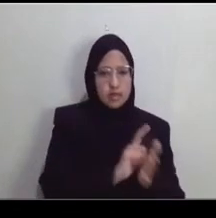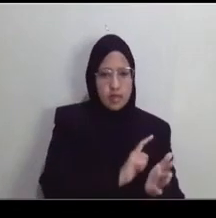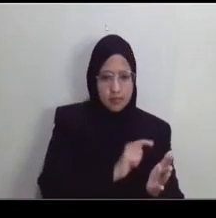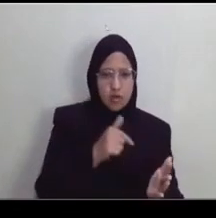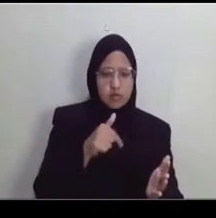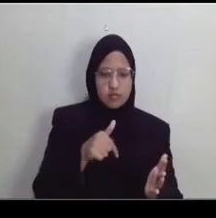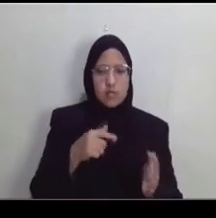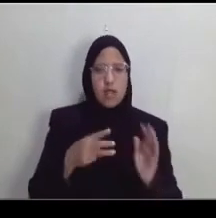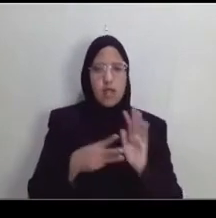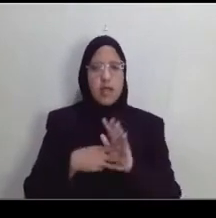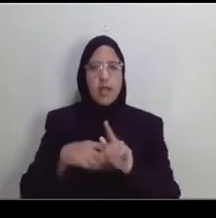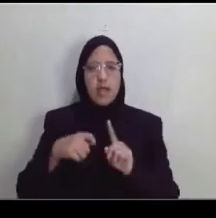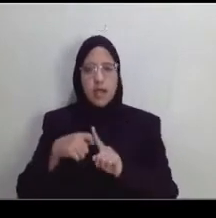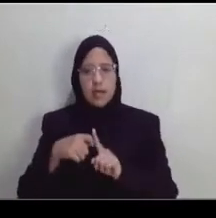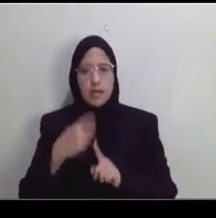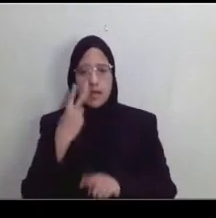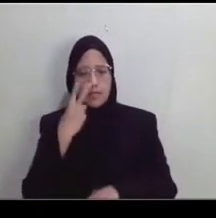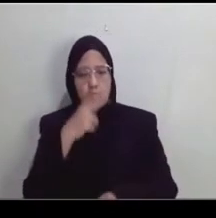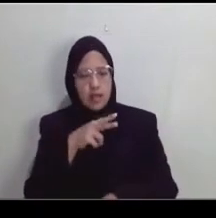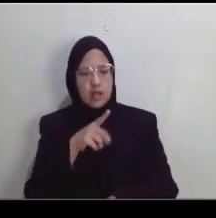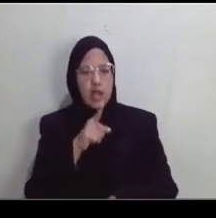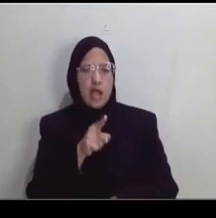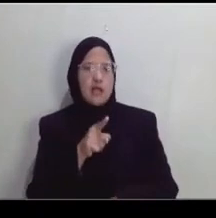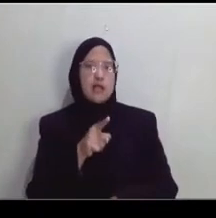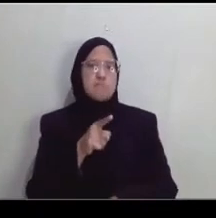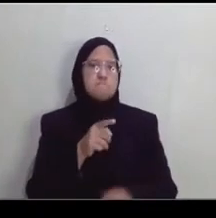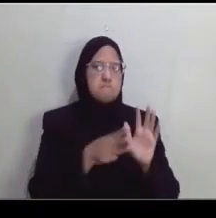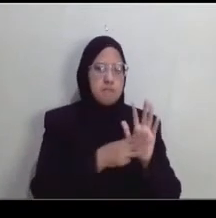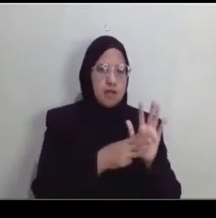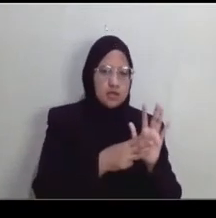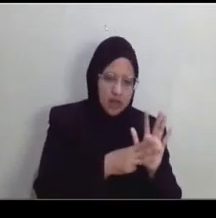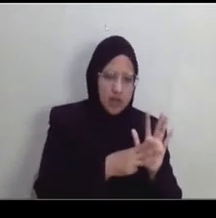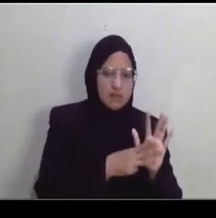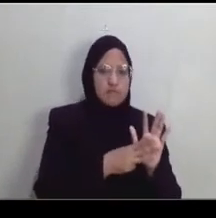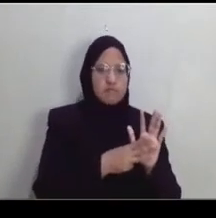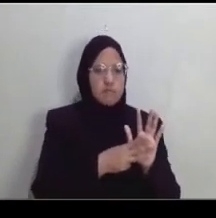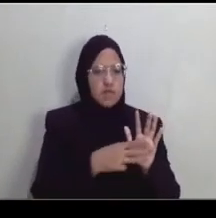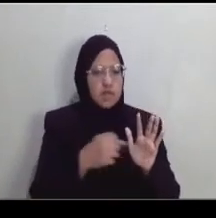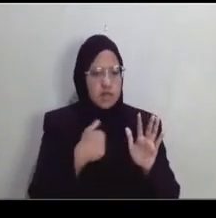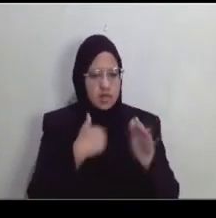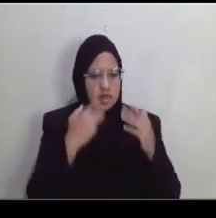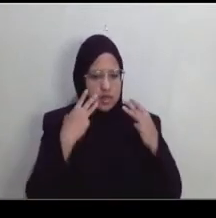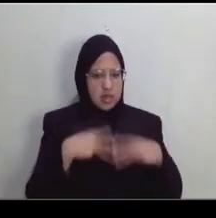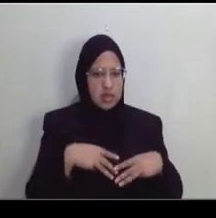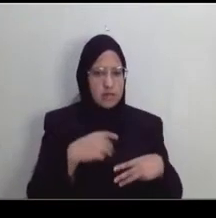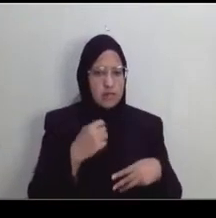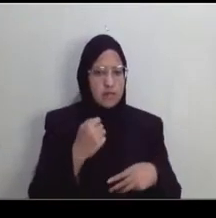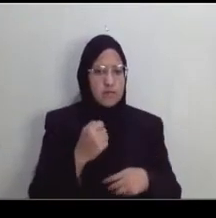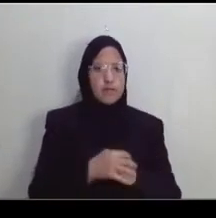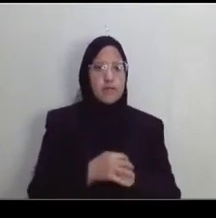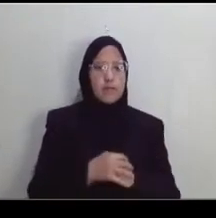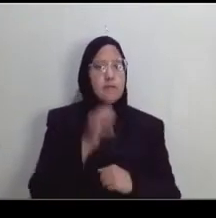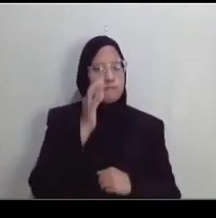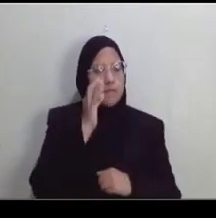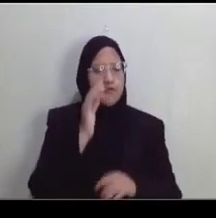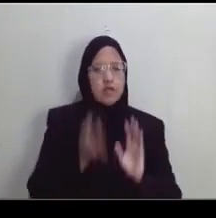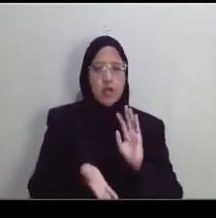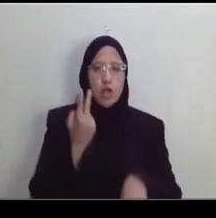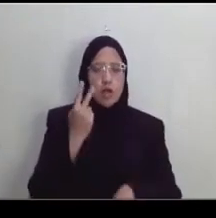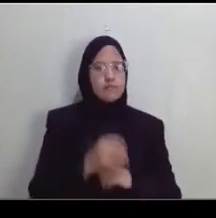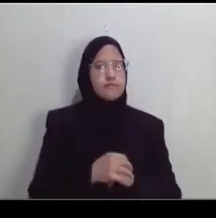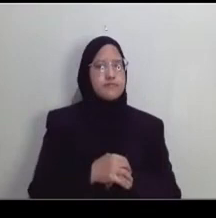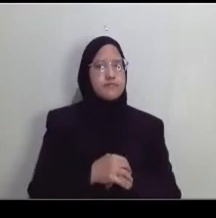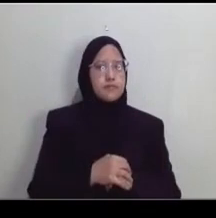menemukan kejanggalan dalam sikap yang tidak dapat diterima Saya ulangi yang tidak dapat